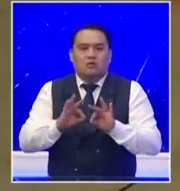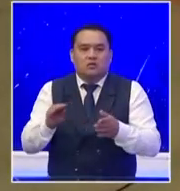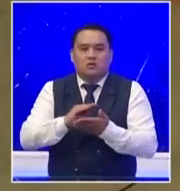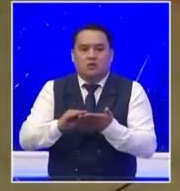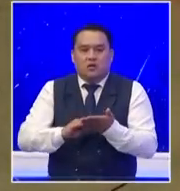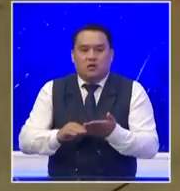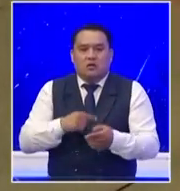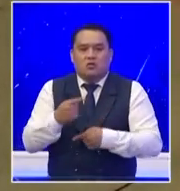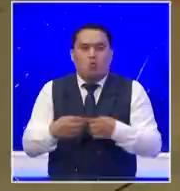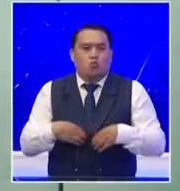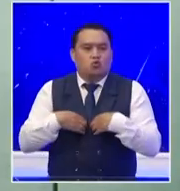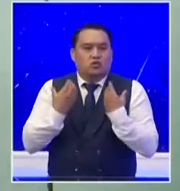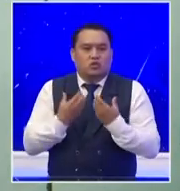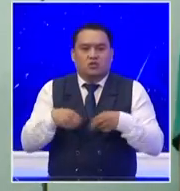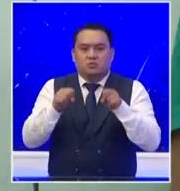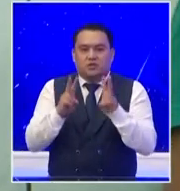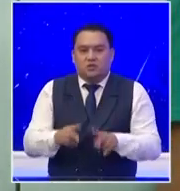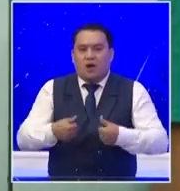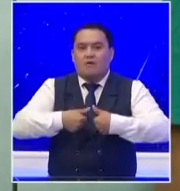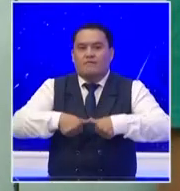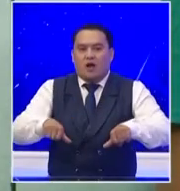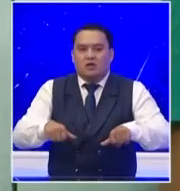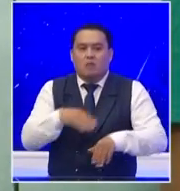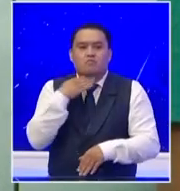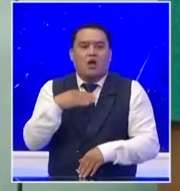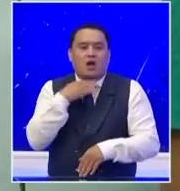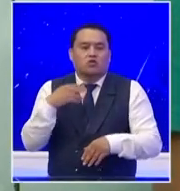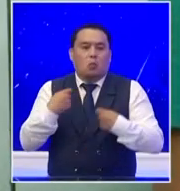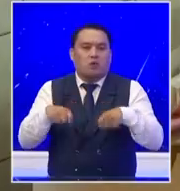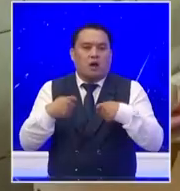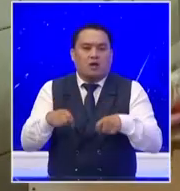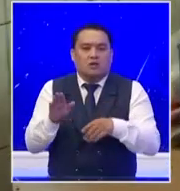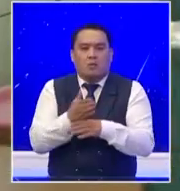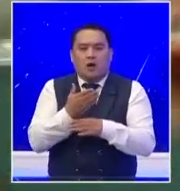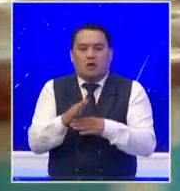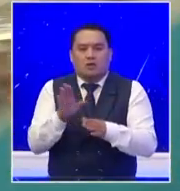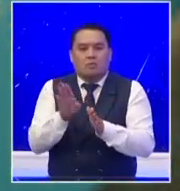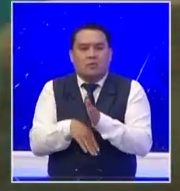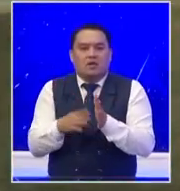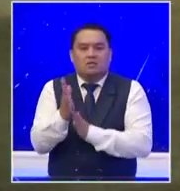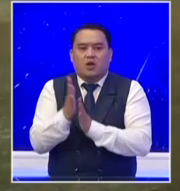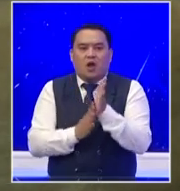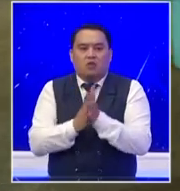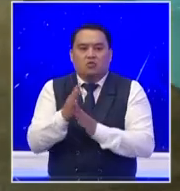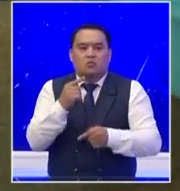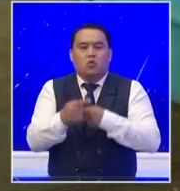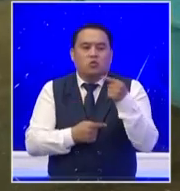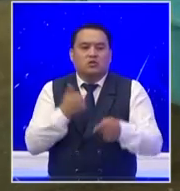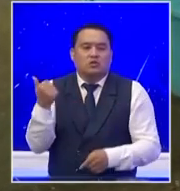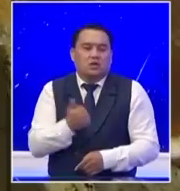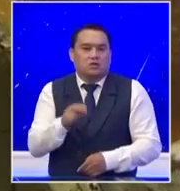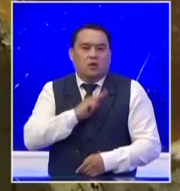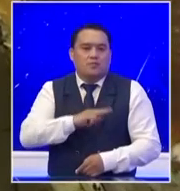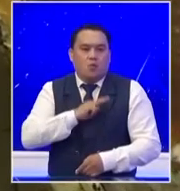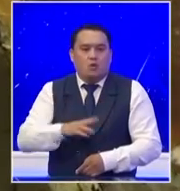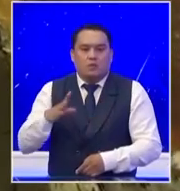Следующая картина ужаснула членов специальной комиссии. В мясном павильоне рабочие разделывают мясо без перчаток. На прошлой неделе сотрудники